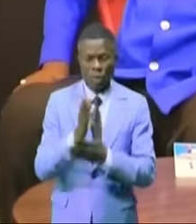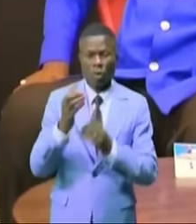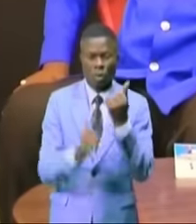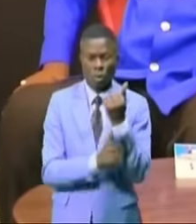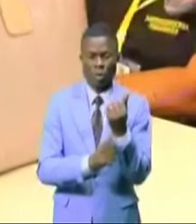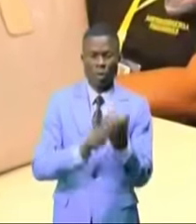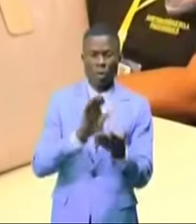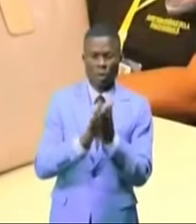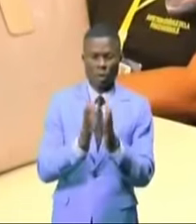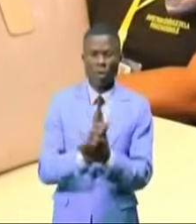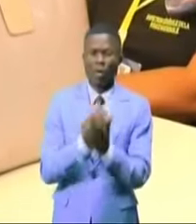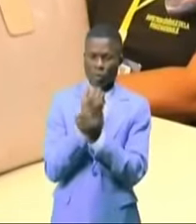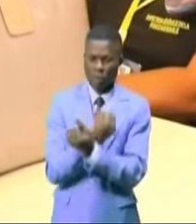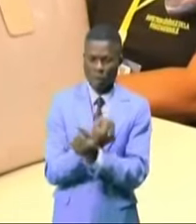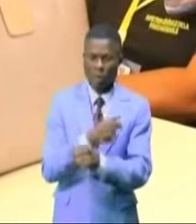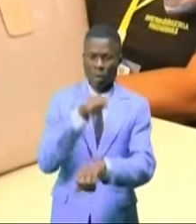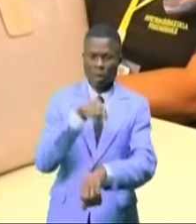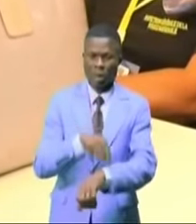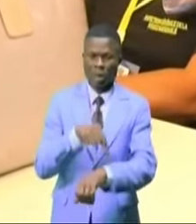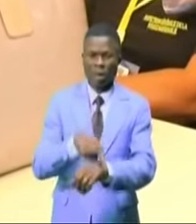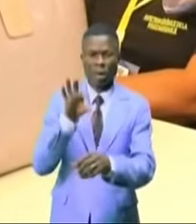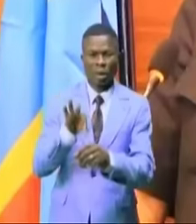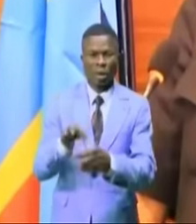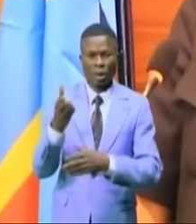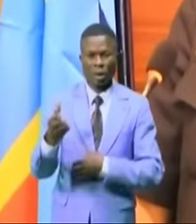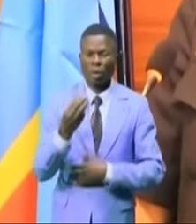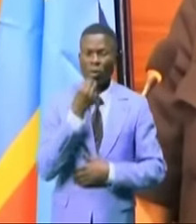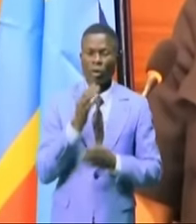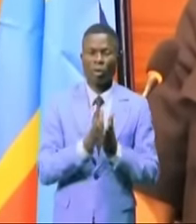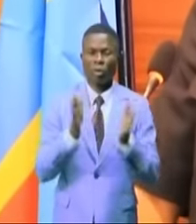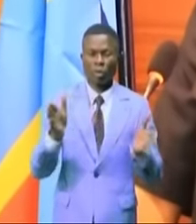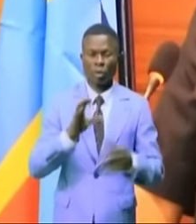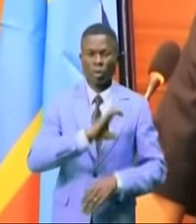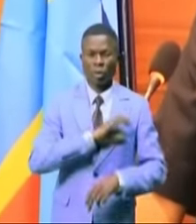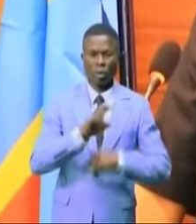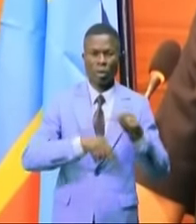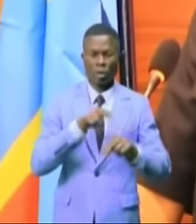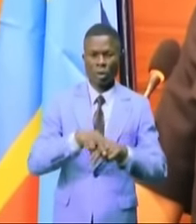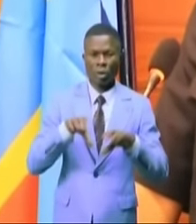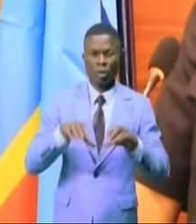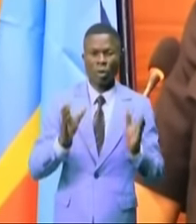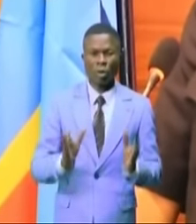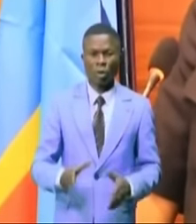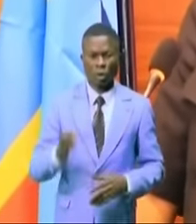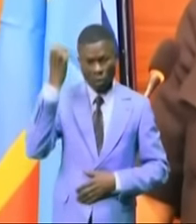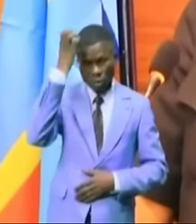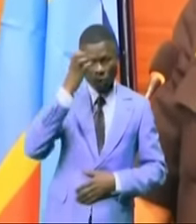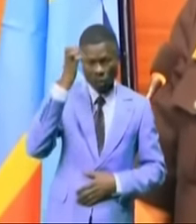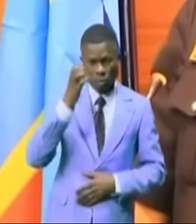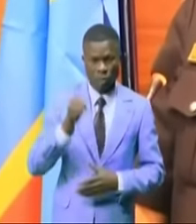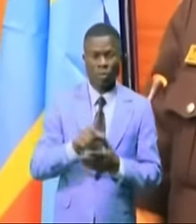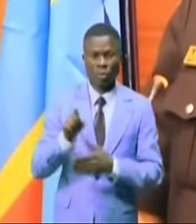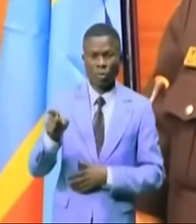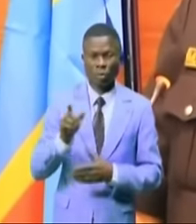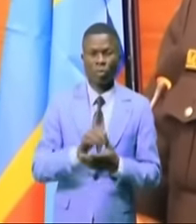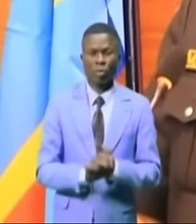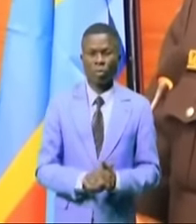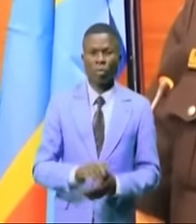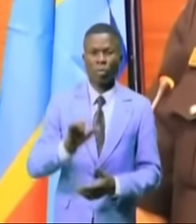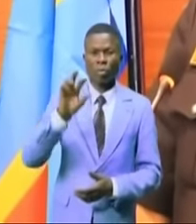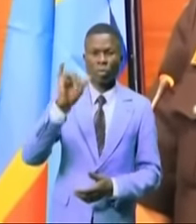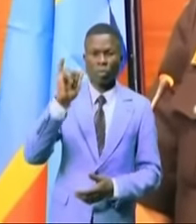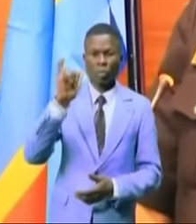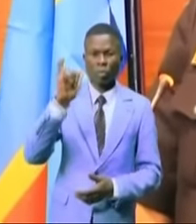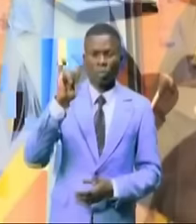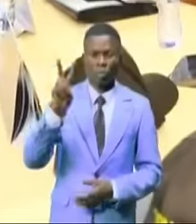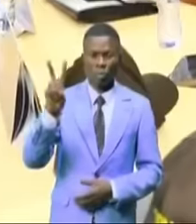soient sauvegardés en cette période électorale. L'inspecteur général de la police nationale, le général Patience Moussidiave, qui tient